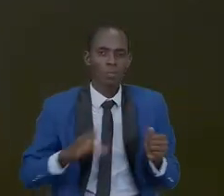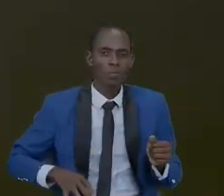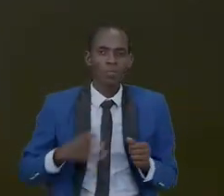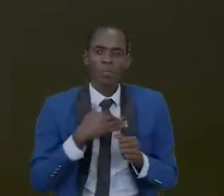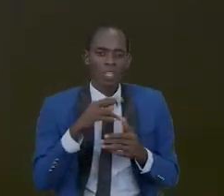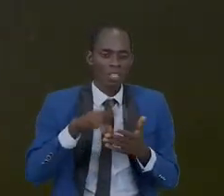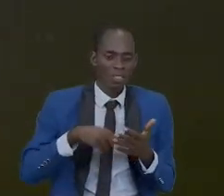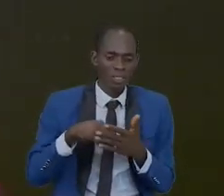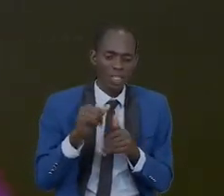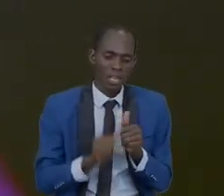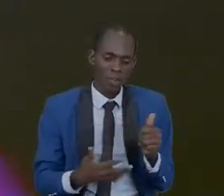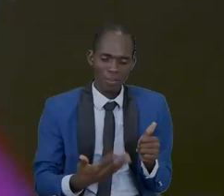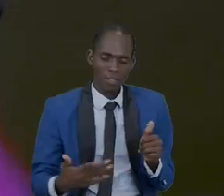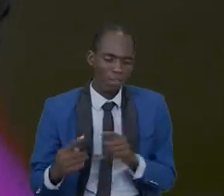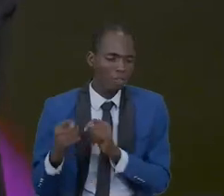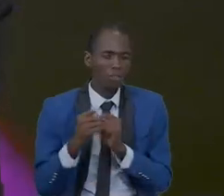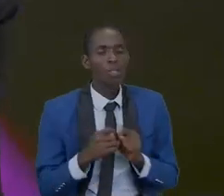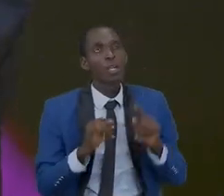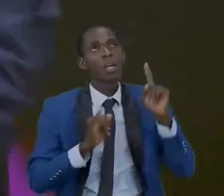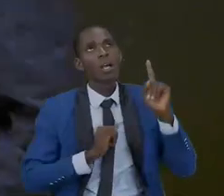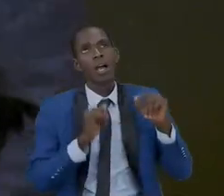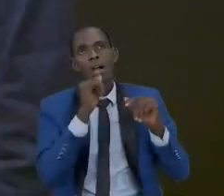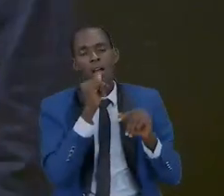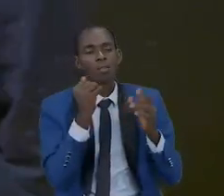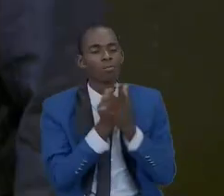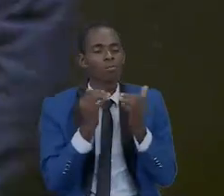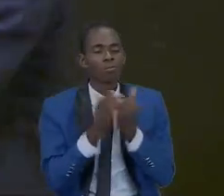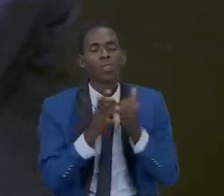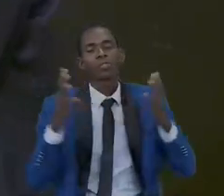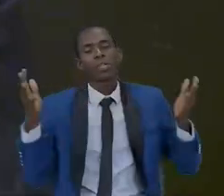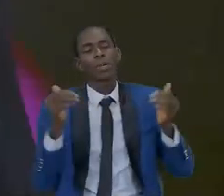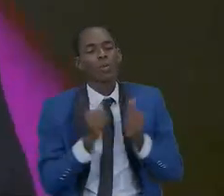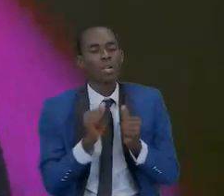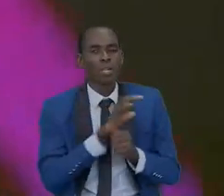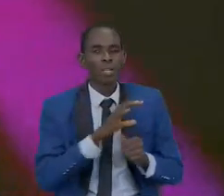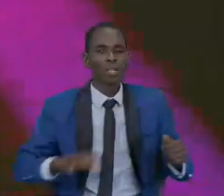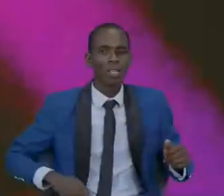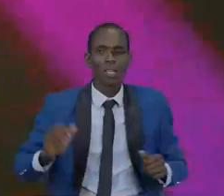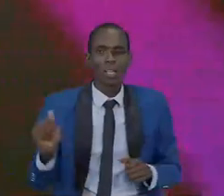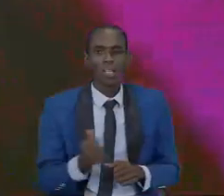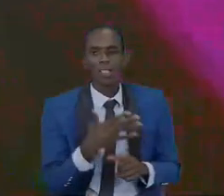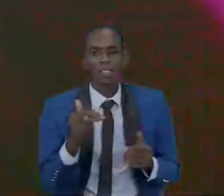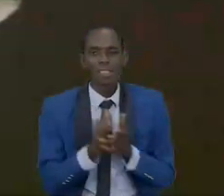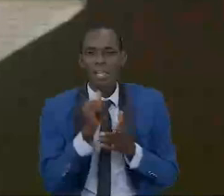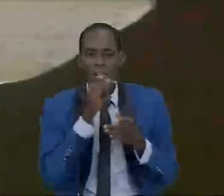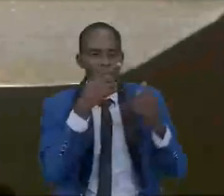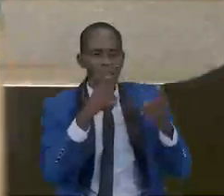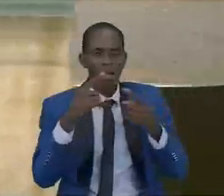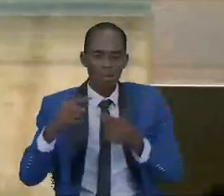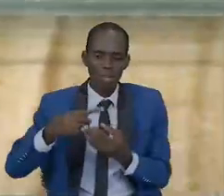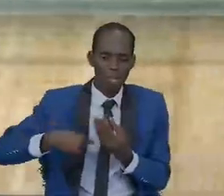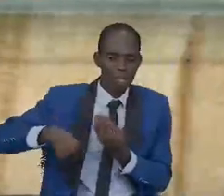Chris avec Chris avec Christian j'ai j'ai j'ai j'ai j'ai j'ai j'ai été crucifié avec Chris tout ce qui se passe autour de vous vous